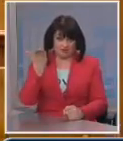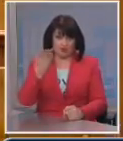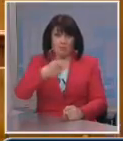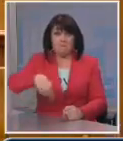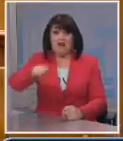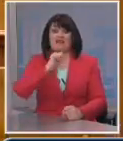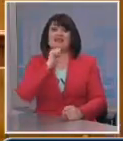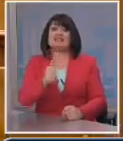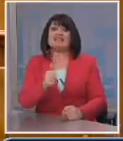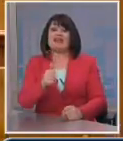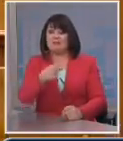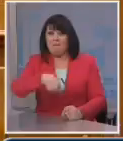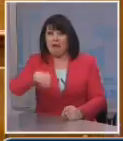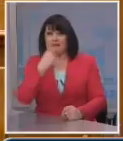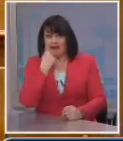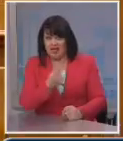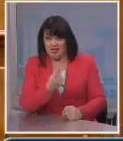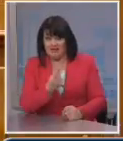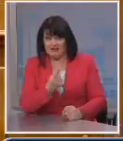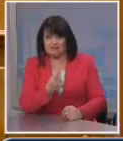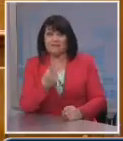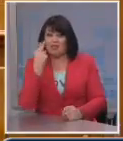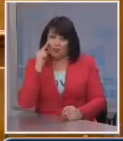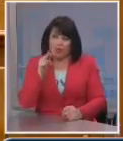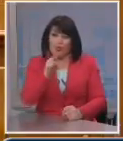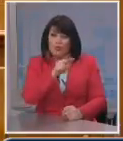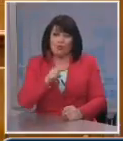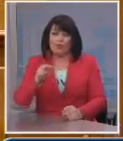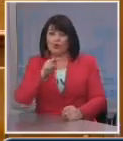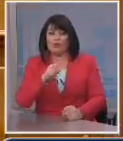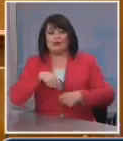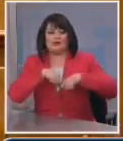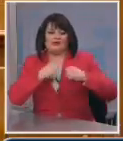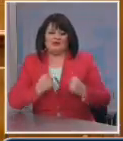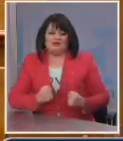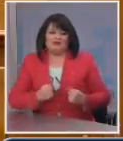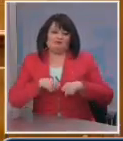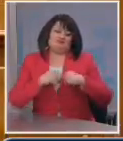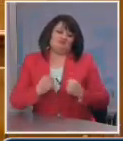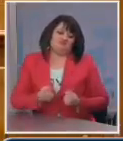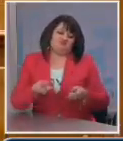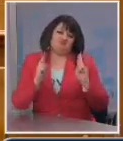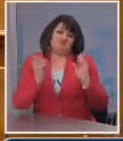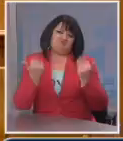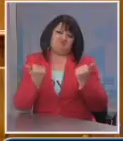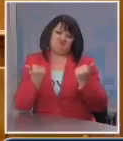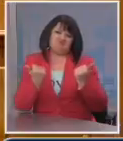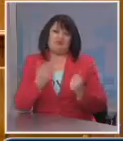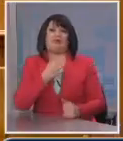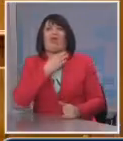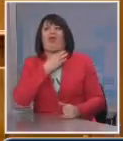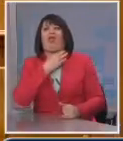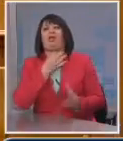πλατεία Συντάγματος για το να αντιληφθείτε. Παντού κυριαρχεί δυστυχώς απογοήτευση, απεσιοδοξία, ακόμα και απόγνωση σε